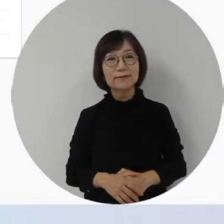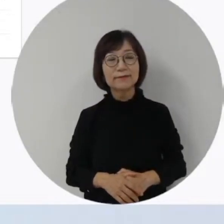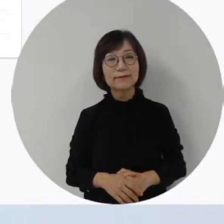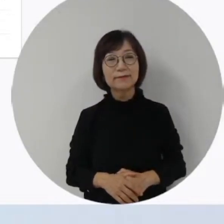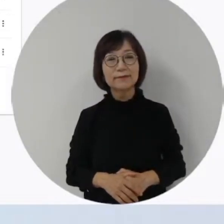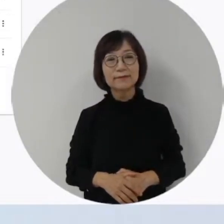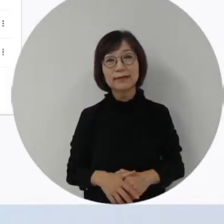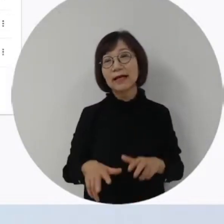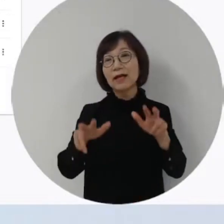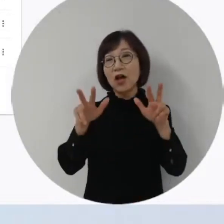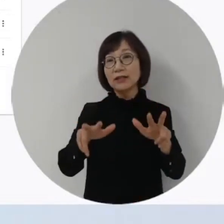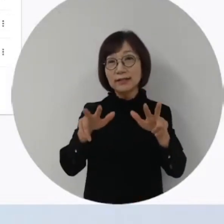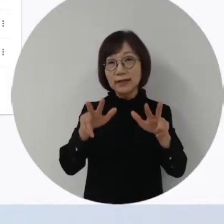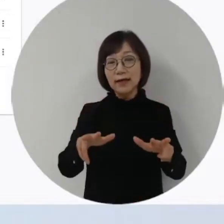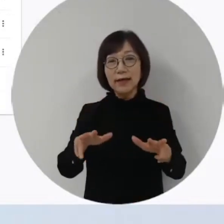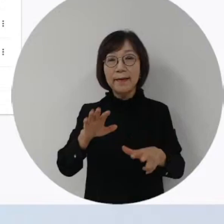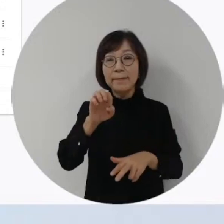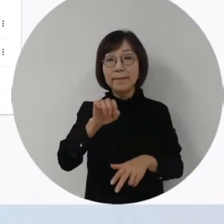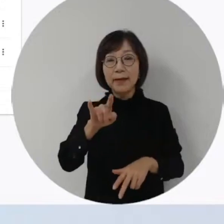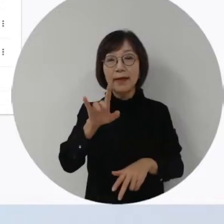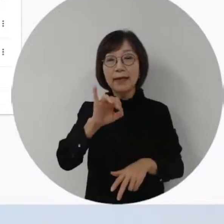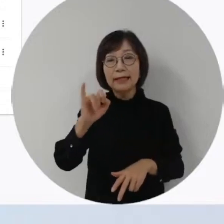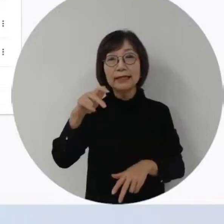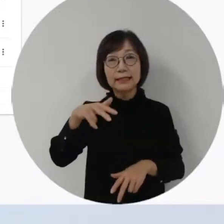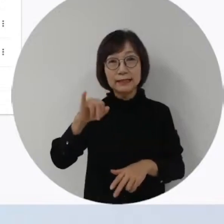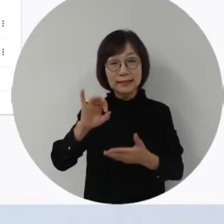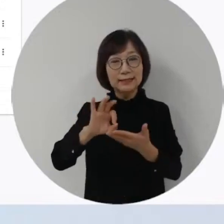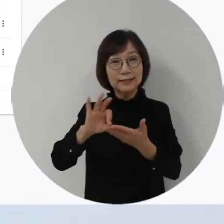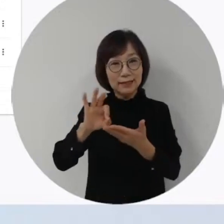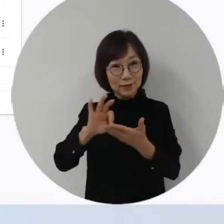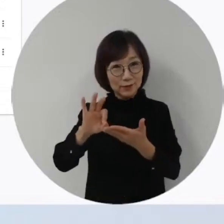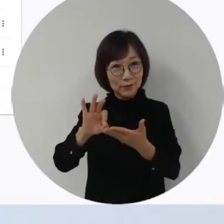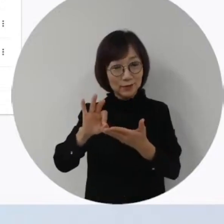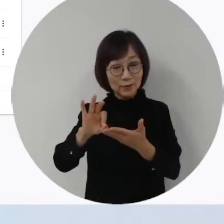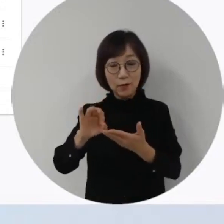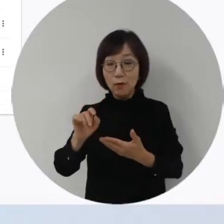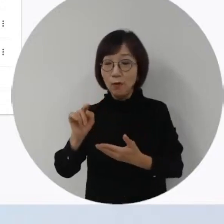이렇게 현재 페이지 사용을 클릭을 해주시면 어때요? 똑같이 들어가죠.